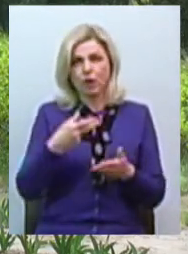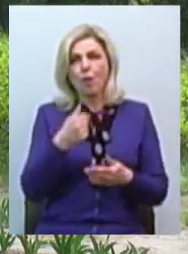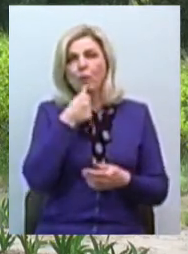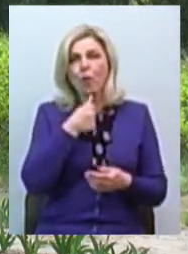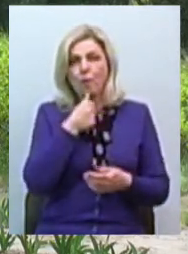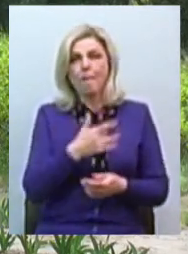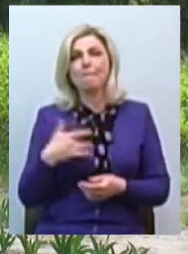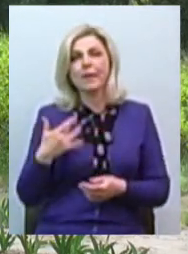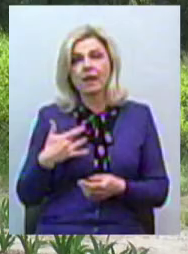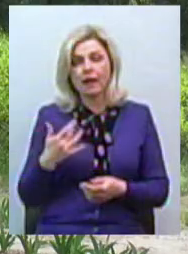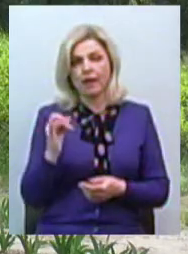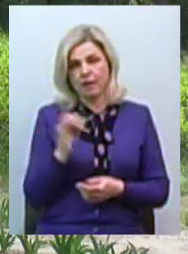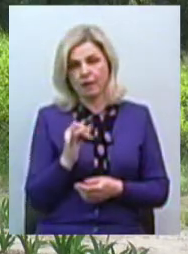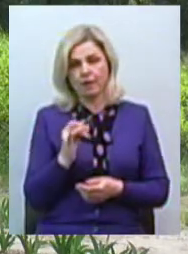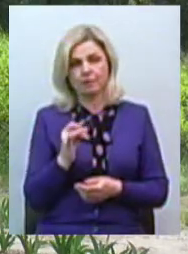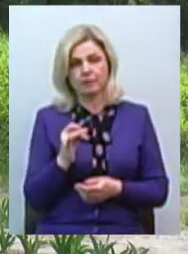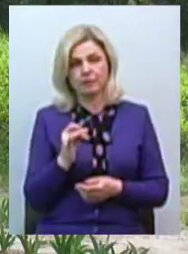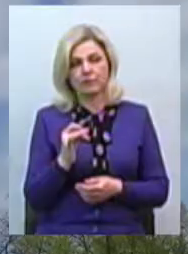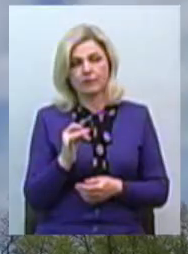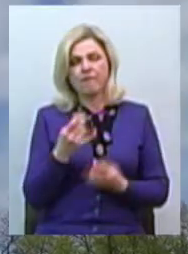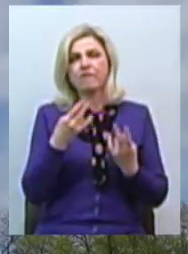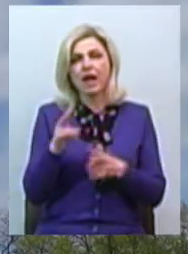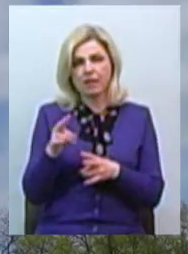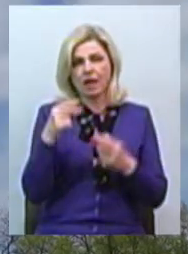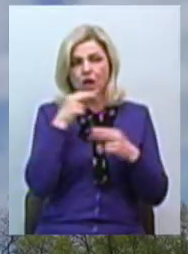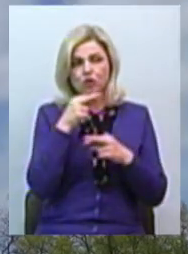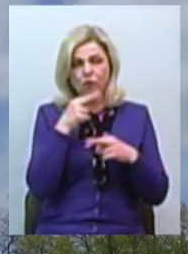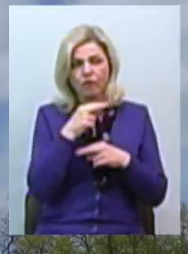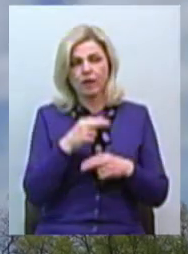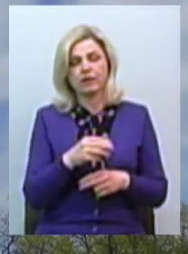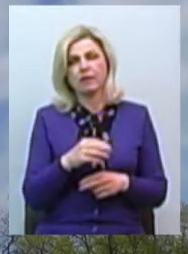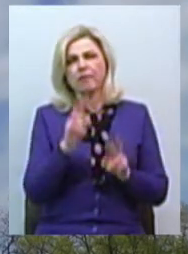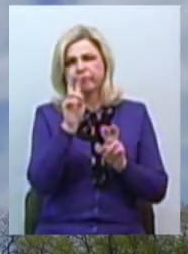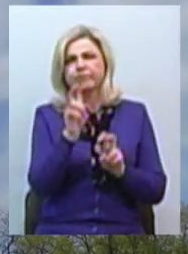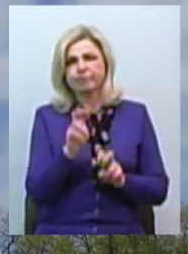пилу, а також шкідливих речовин, таких як формальдегід,